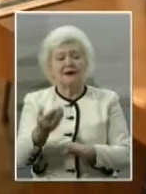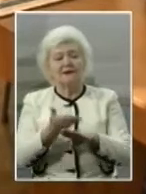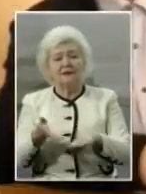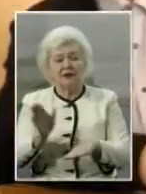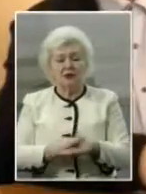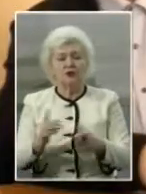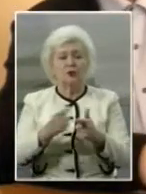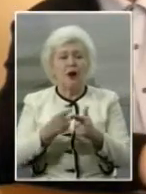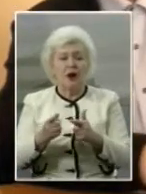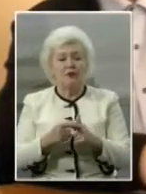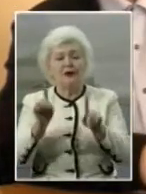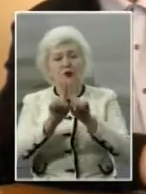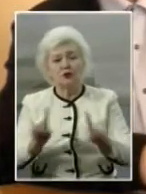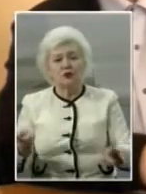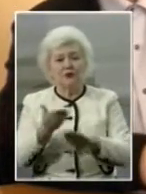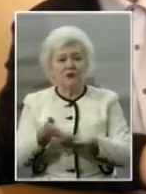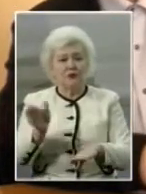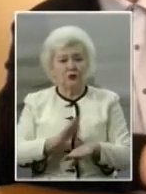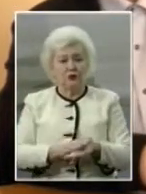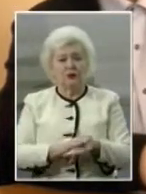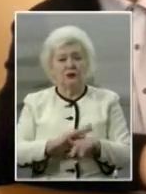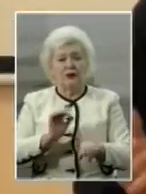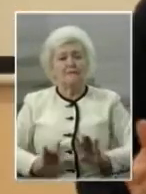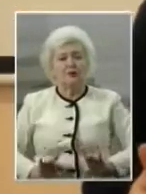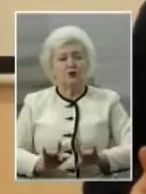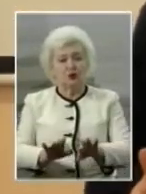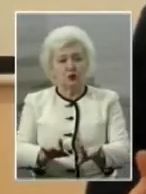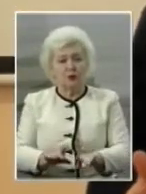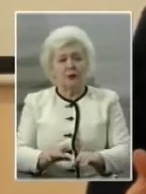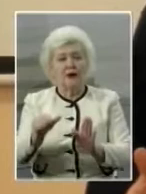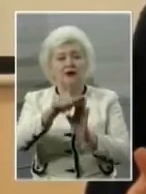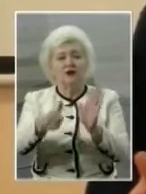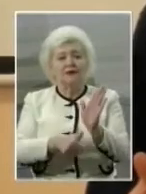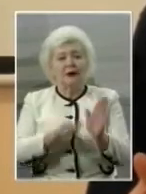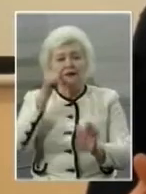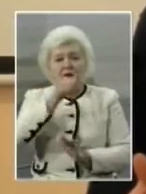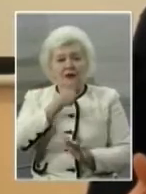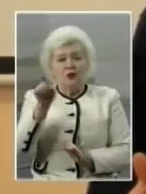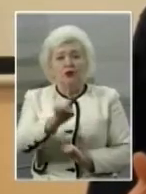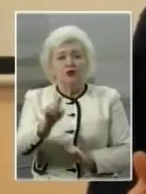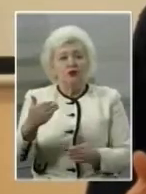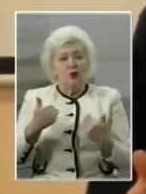або особливі тяжкі проступки. 16 років, що в нас?